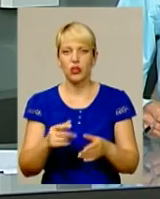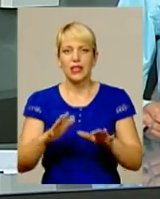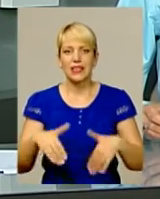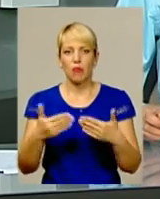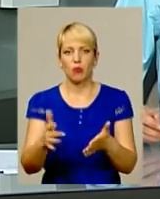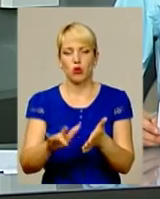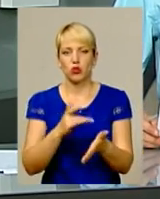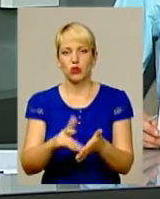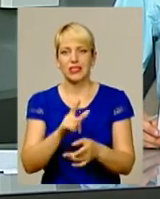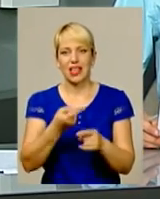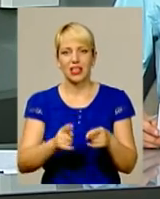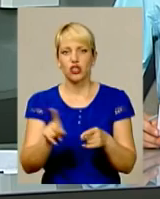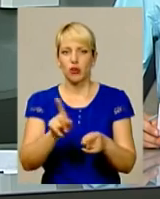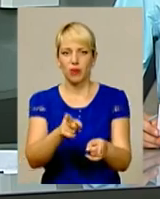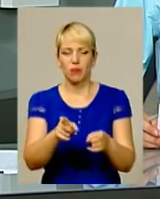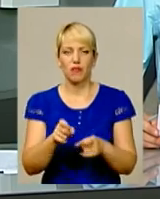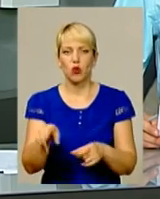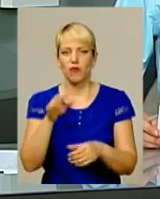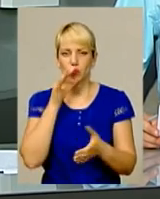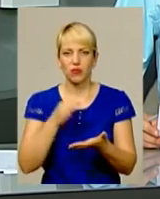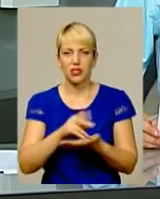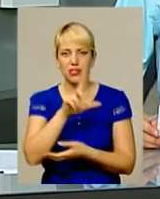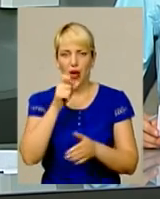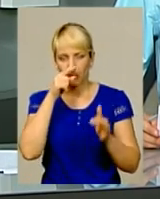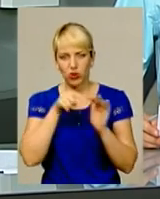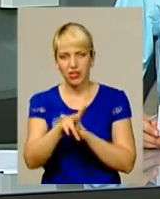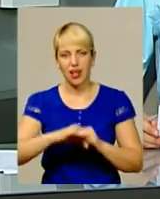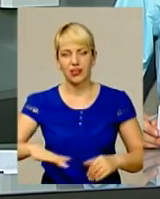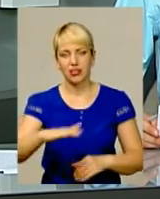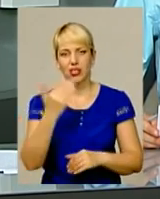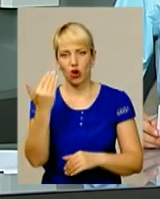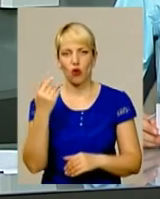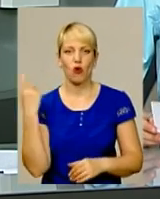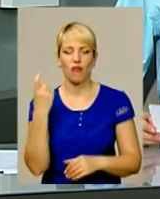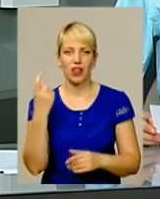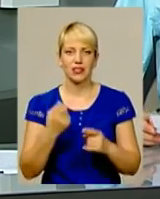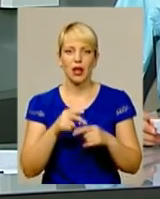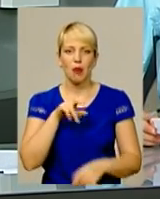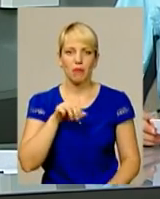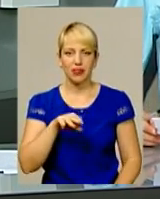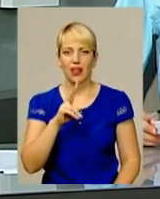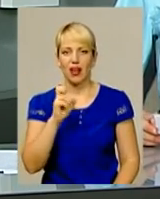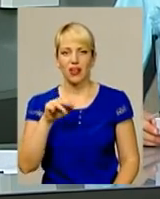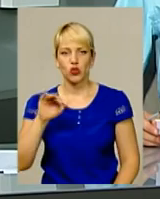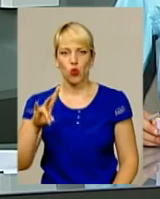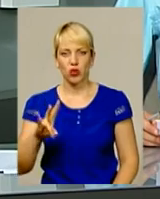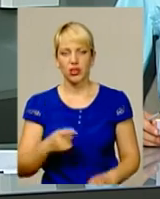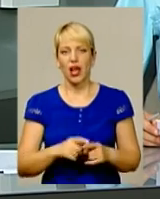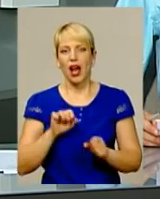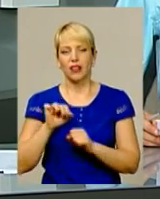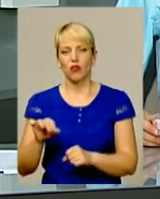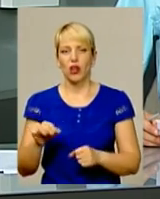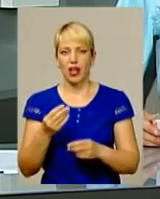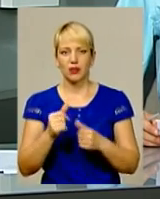щоб його не притягували до відповідальності за проникнення на територію його власності – ПАТ «Катіон». Адвокат